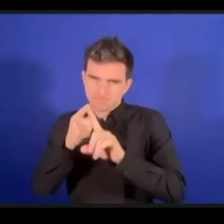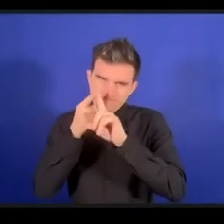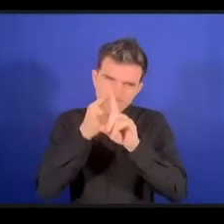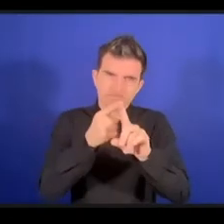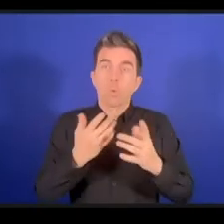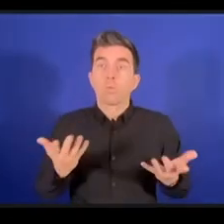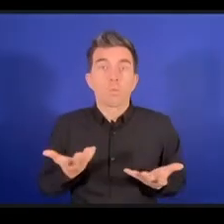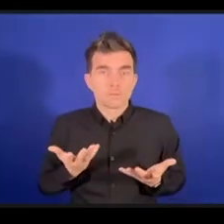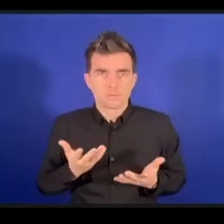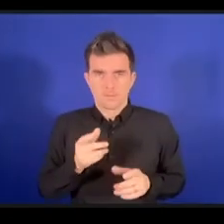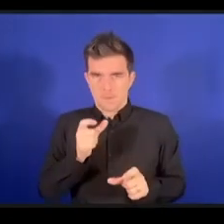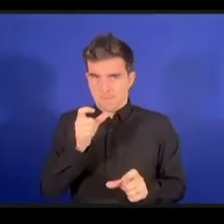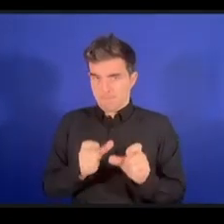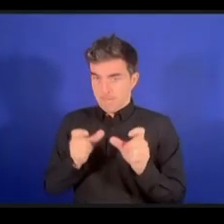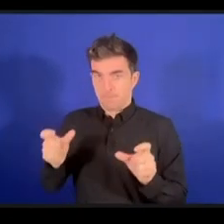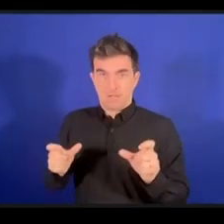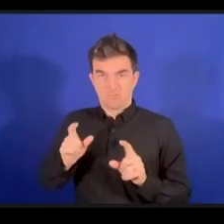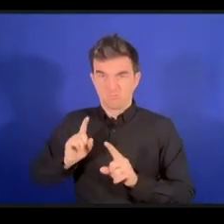论。